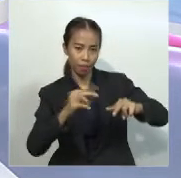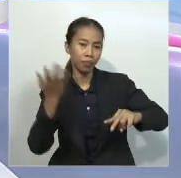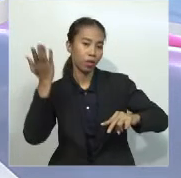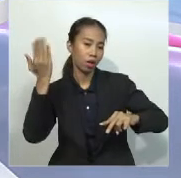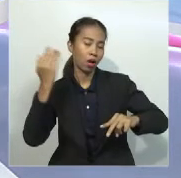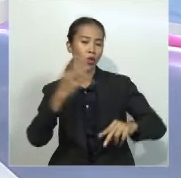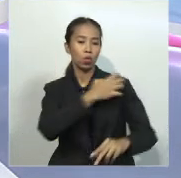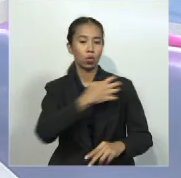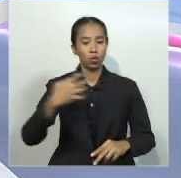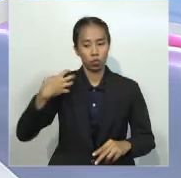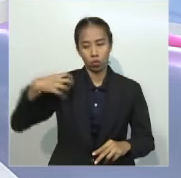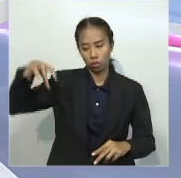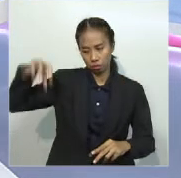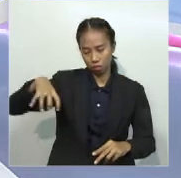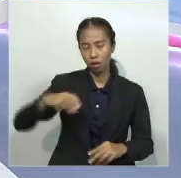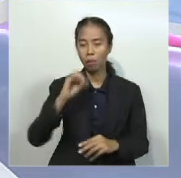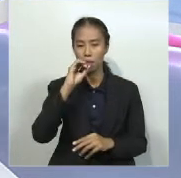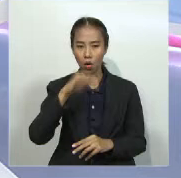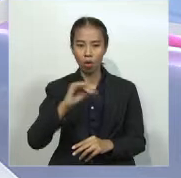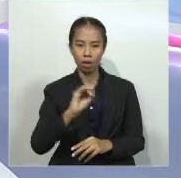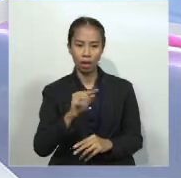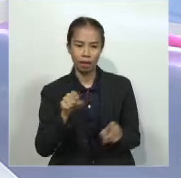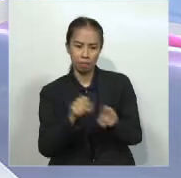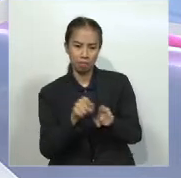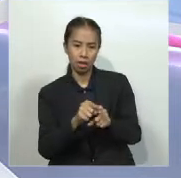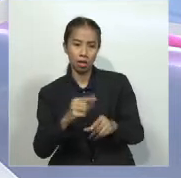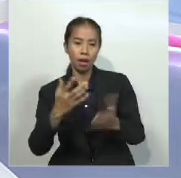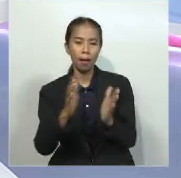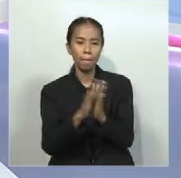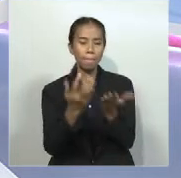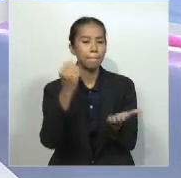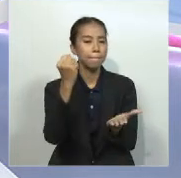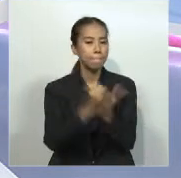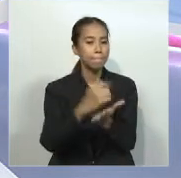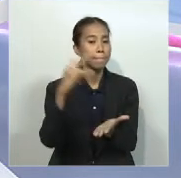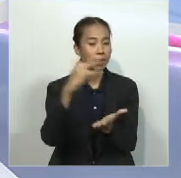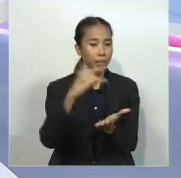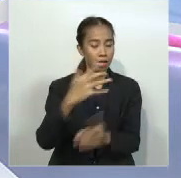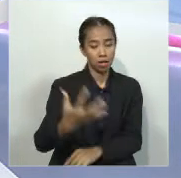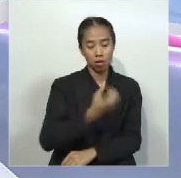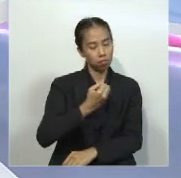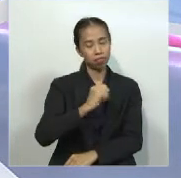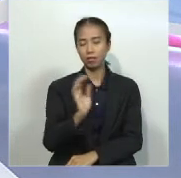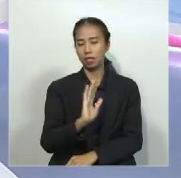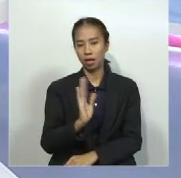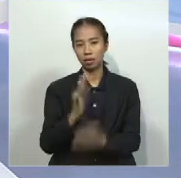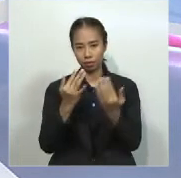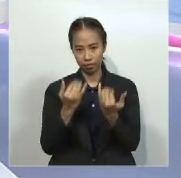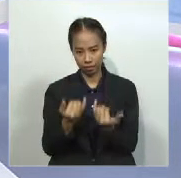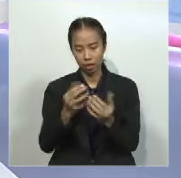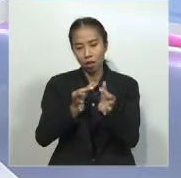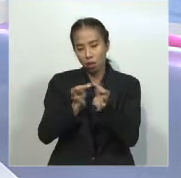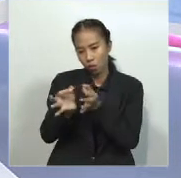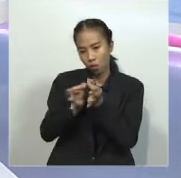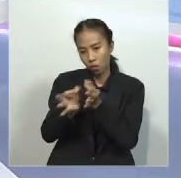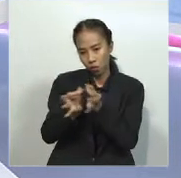ยันว่าไม่ได้ยึดพาสปอร์ตแล้วก็ไม่ได้ร้องขอให้ส่งตัวกลับนะคะขณะที่ผู้บัญชาการสำนักงานตรวจคนเข้าเมืองก็เข้า